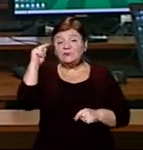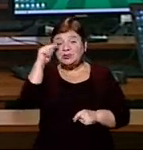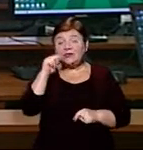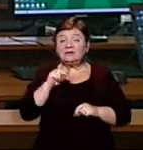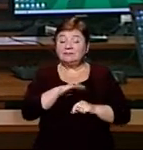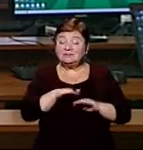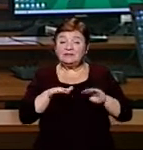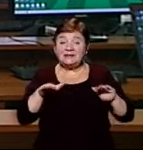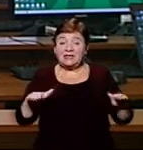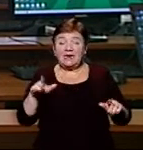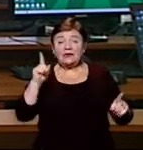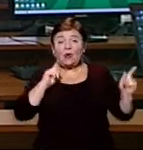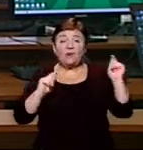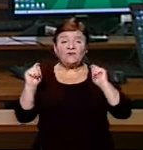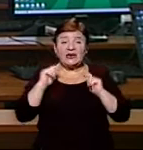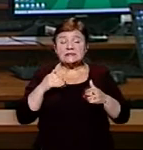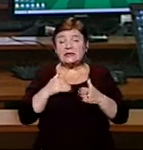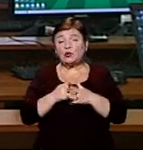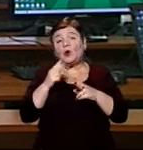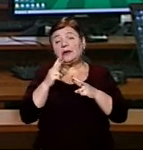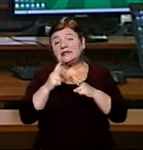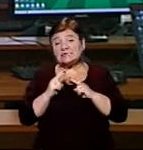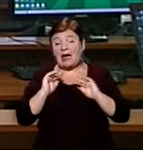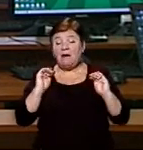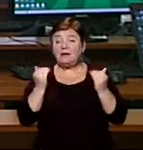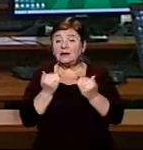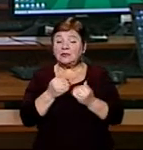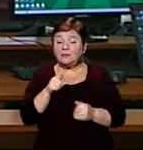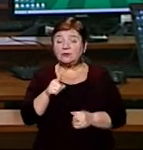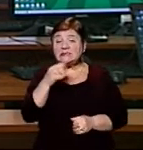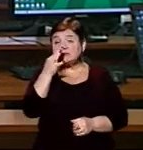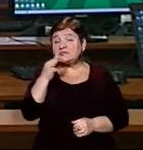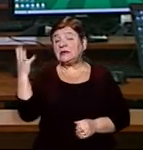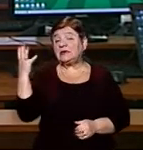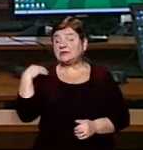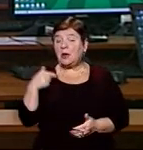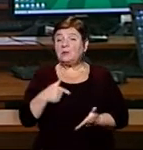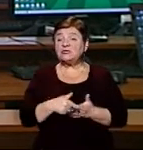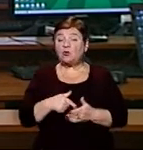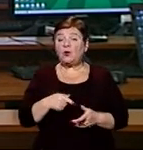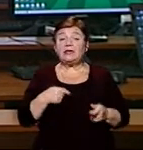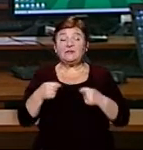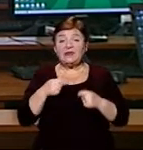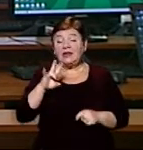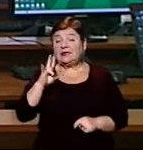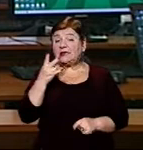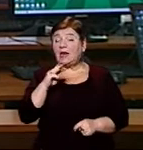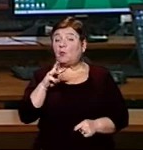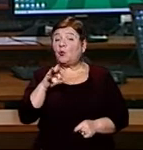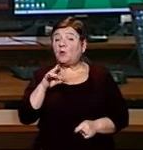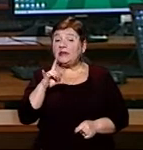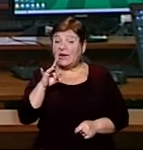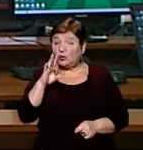режимі відеоконференцій до кінця карантину. Про це сказала начальниця управління освіти міської ради Наталія Мухомедянова.